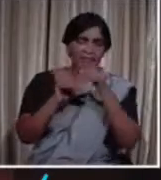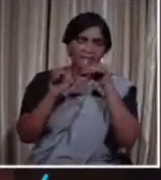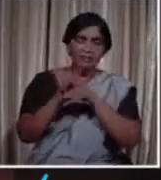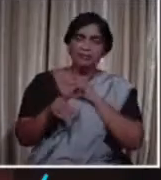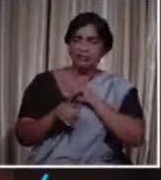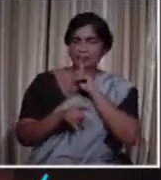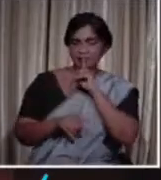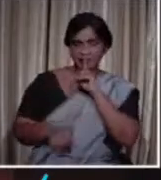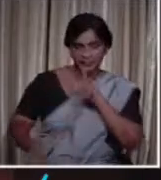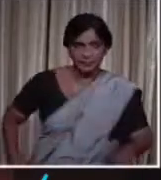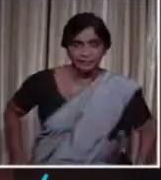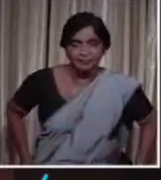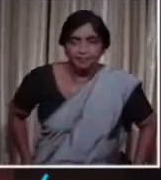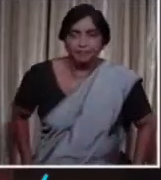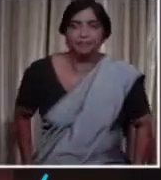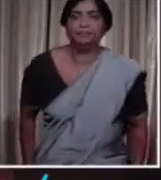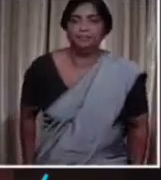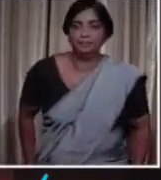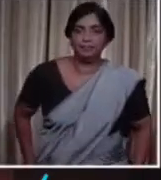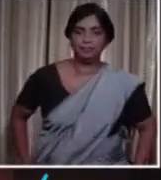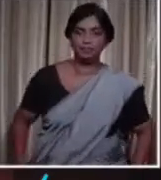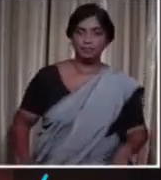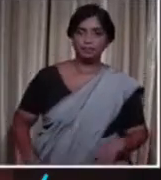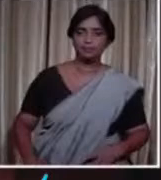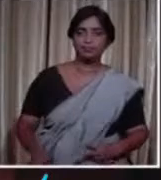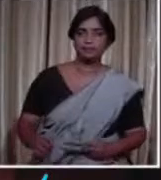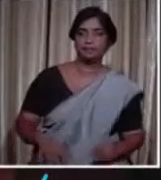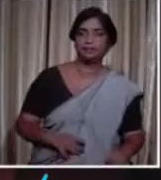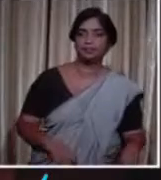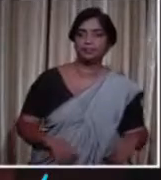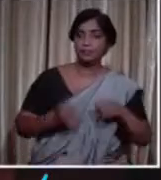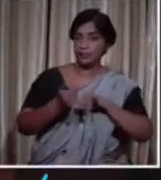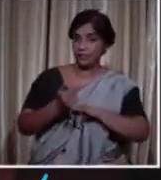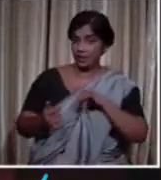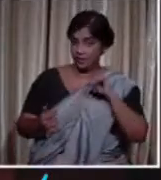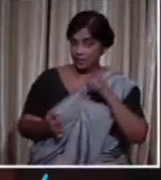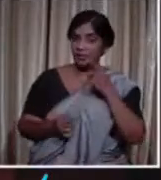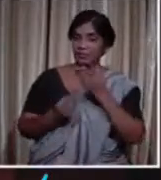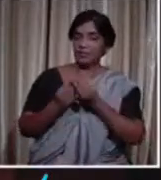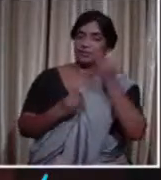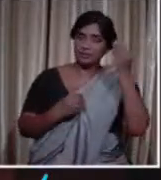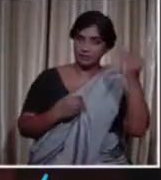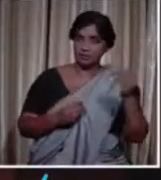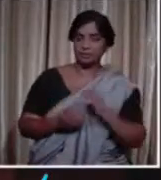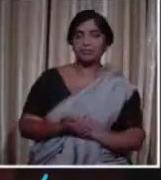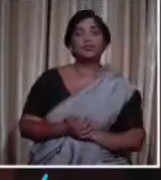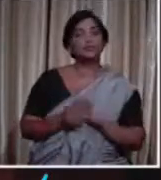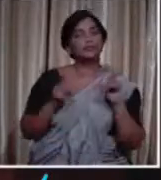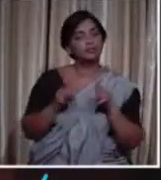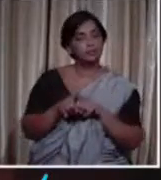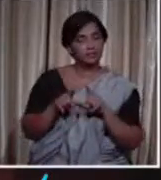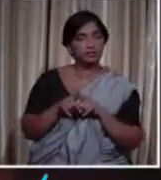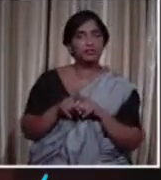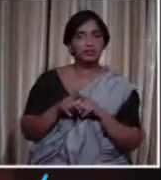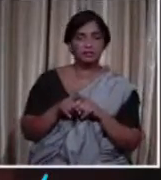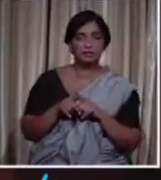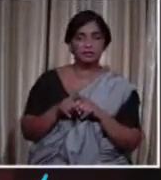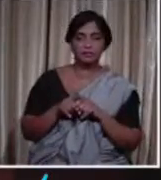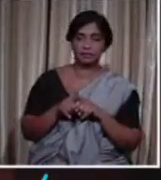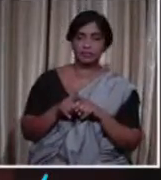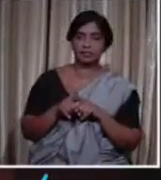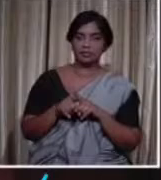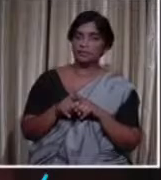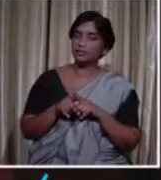පණිවිඩය ගවර්නටයි සෙක්‍රටරි ට්‍රෙෂරිටයි ලබා දෙන්න ඒ වගේම ඊස්ටර් සන්ඩේ ඇටැක් එකකින්